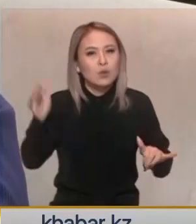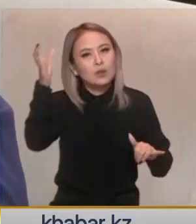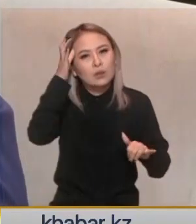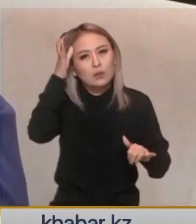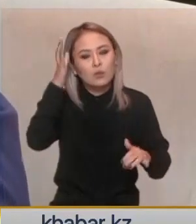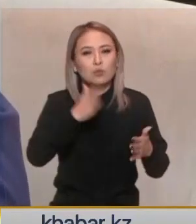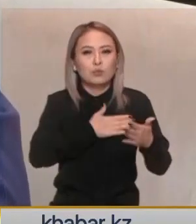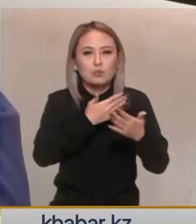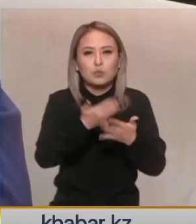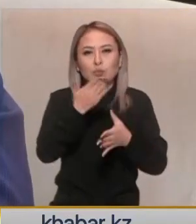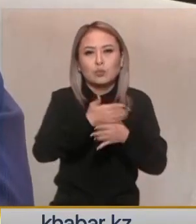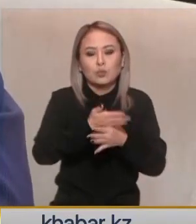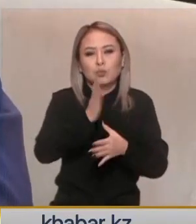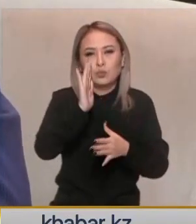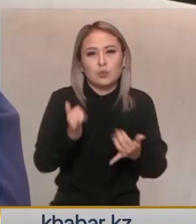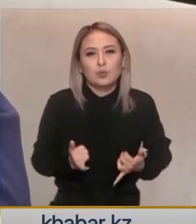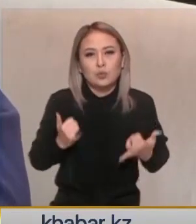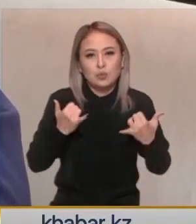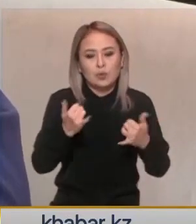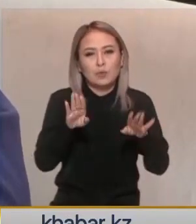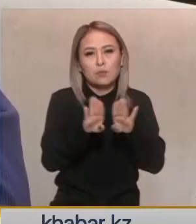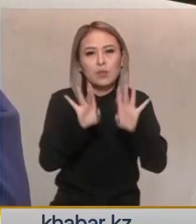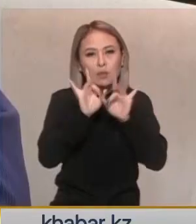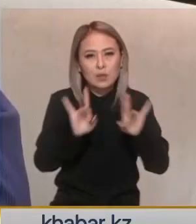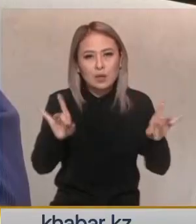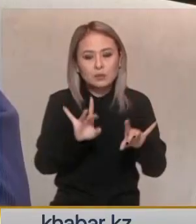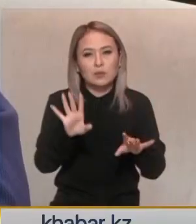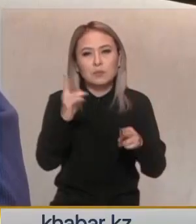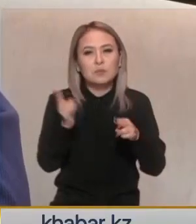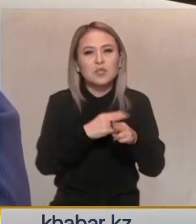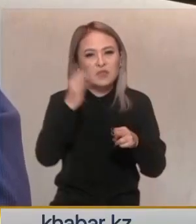дамуына үлкен сеп болар еді. Мұндай ұсыныс бұған дейін де айтылған, бірақ ескерусіз қалуда.